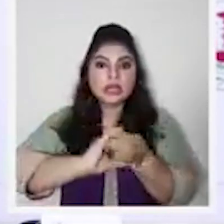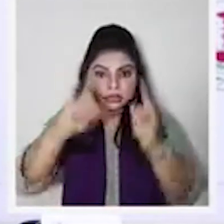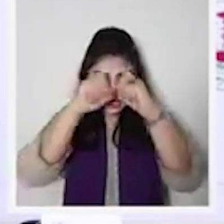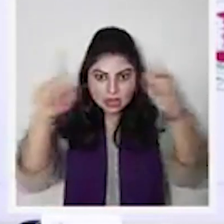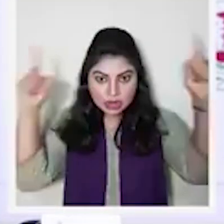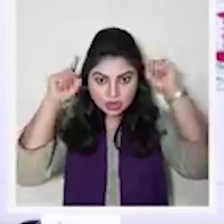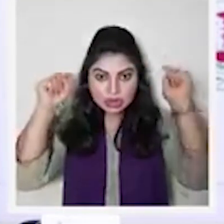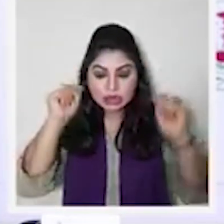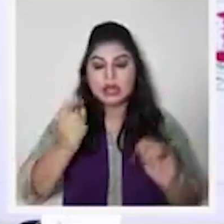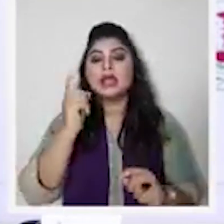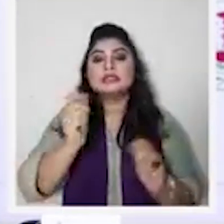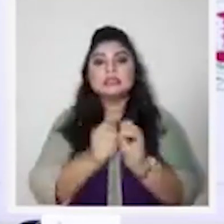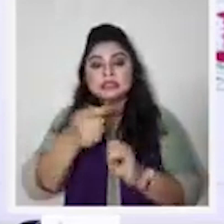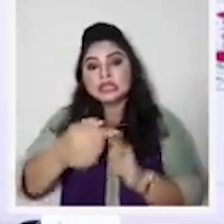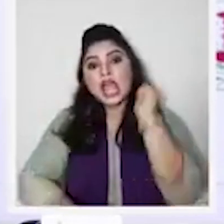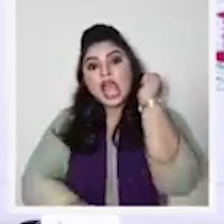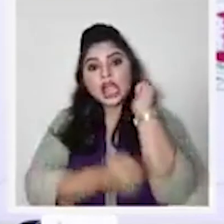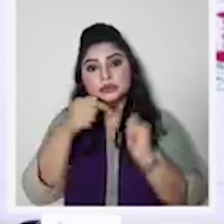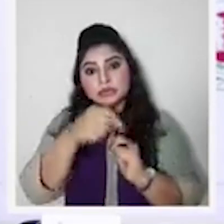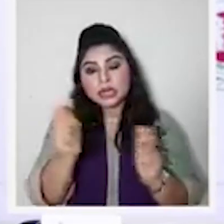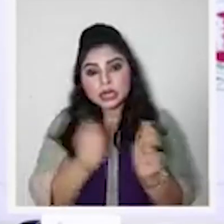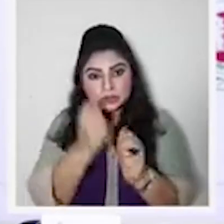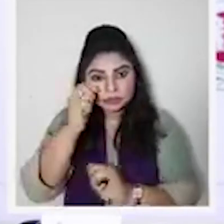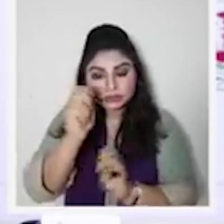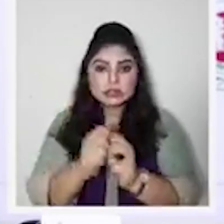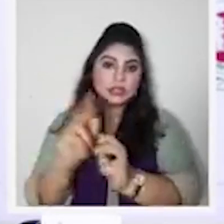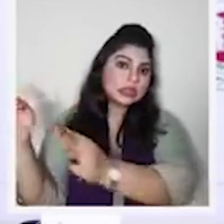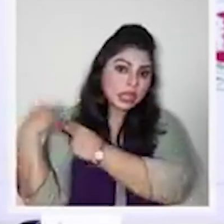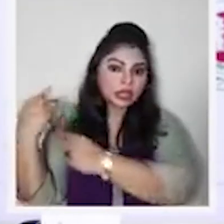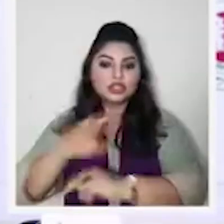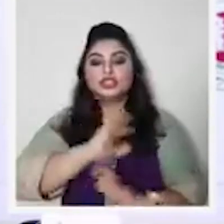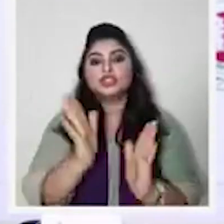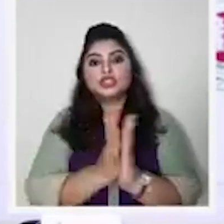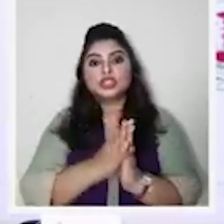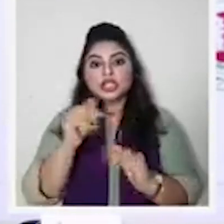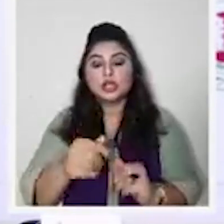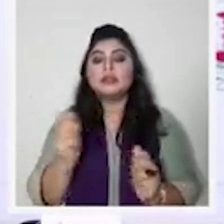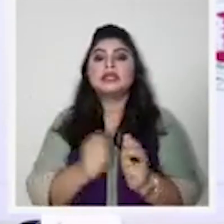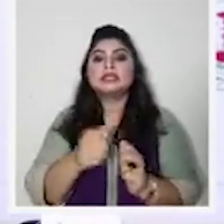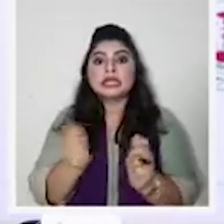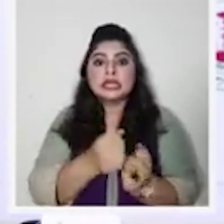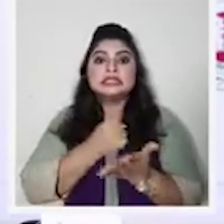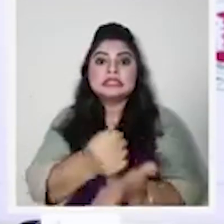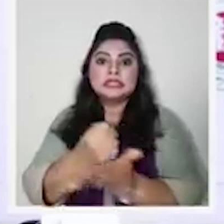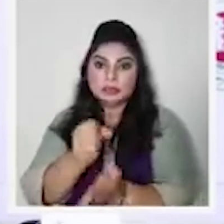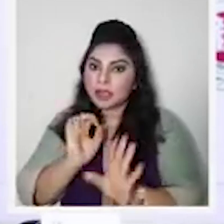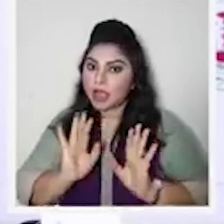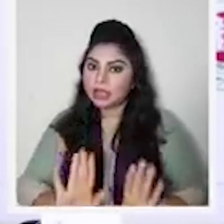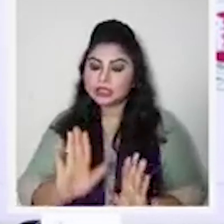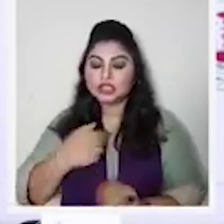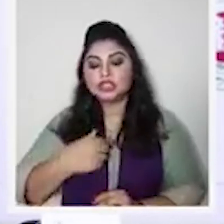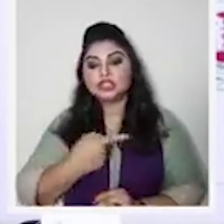যারা স্বাস্থ্যসেবা দিয়ে যাচ্ছেন প্রতিনিয়ত, যেমন চিকিৎসক, নার্স, টেকনোলজিস্ট, ফার্মাসিস্ট এবং স্বাস্থ্যসেবা